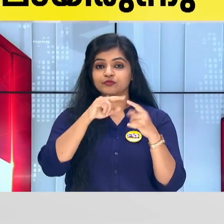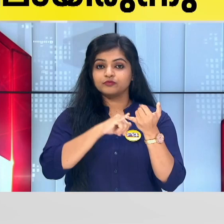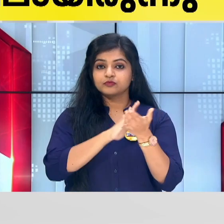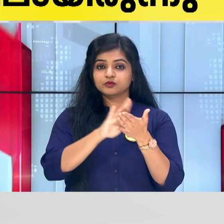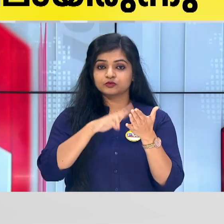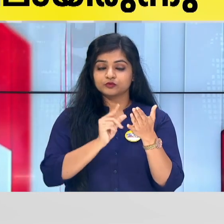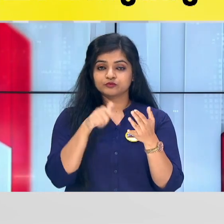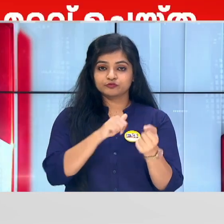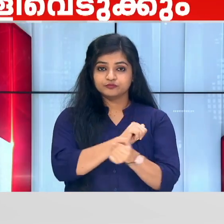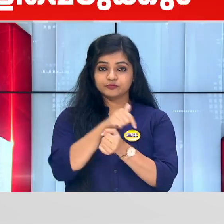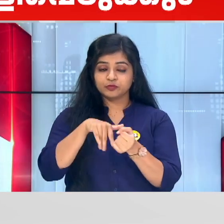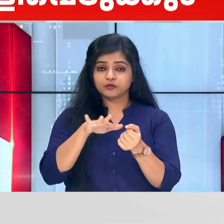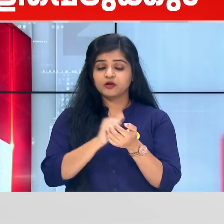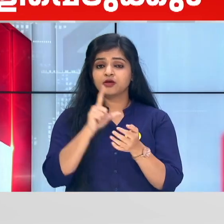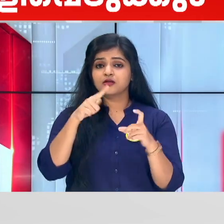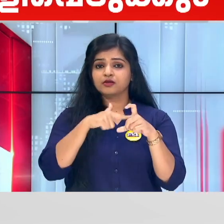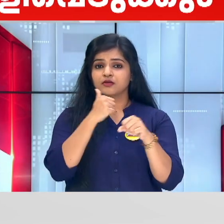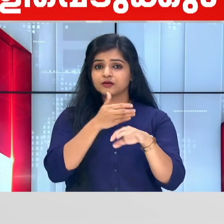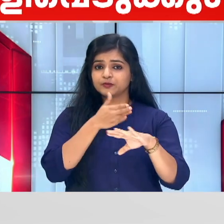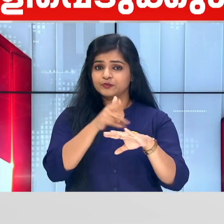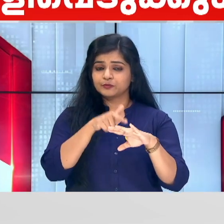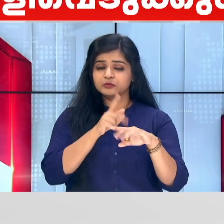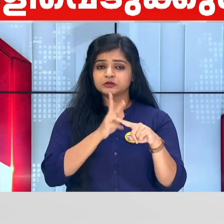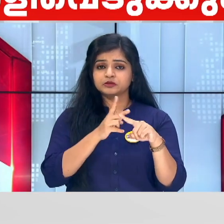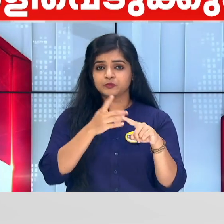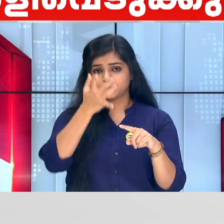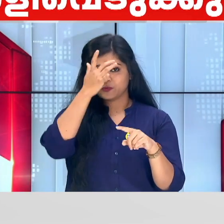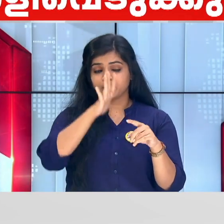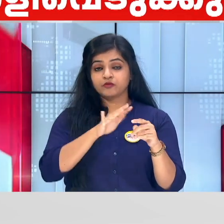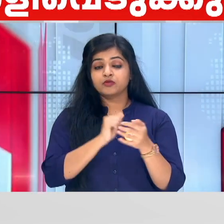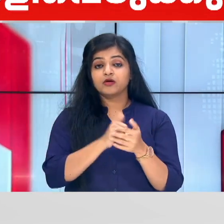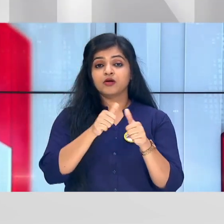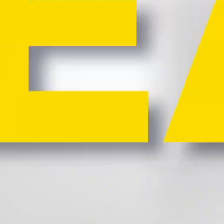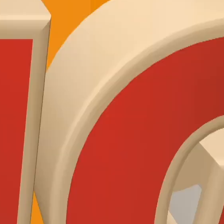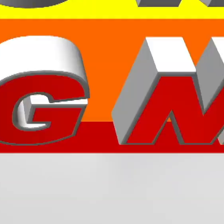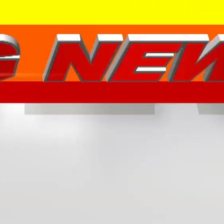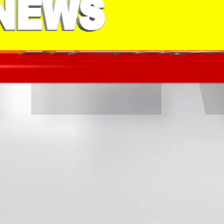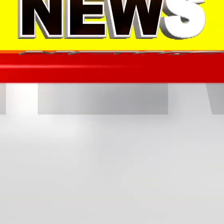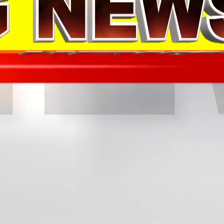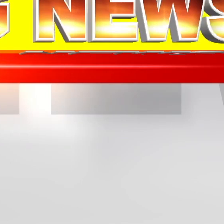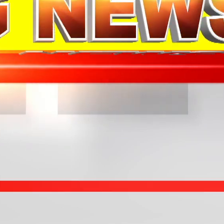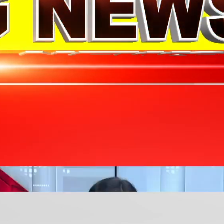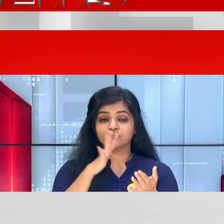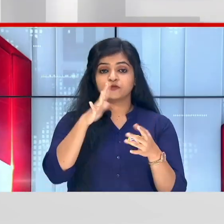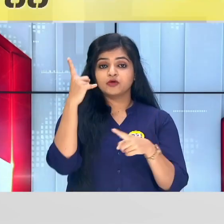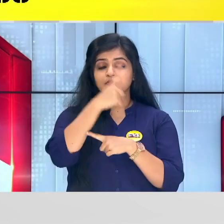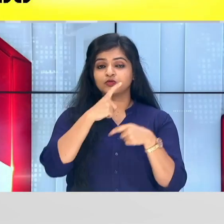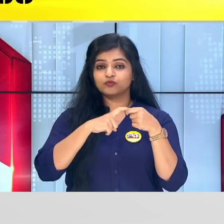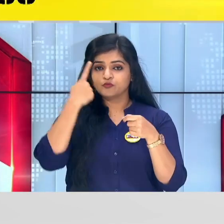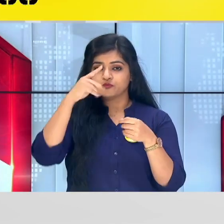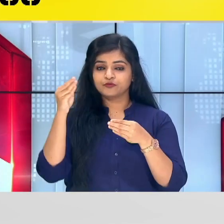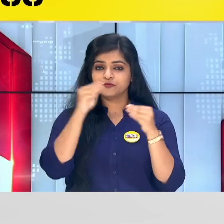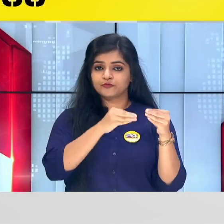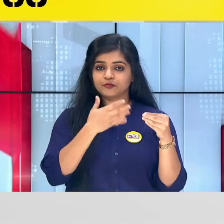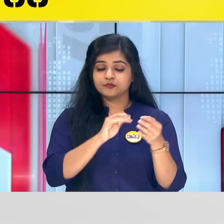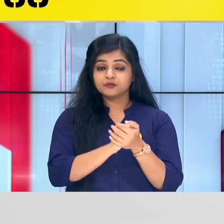വിഷ്ണുവിന്റെ കാലിപ്പോഴും ഭേദമായിട്ടില്ല. ആംബുലൻസിലാണ് കോടതിയിൽ വിഷ്ണുവിനെ ഹാജരാക്കുകയും ചെയ്തത്. 5 ദിവസത്തെ കസ്റ്റഡിയിൽ വിട്ടിട്ടുണ്ട്. ഈ സംഭവ സ്ഥലത്ത്